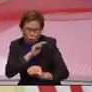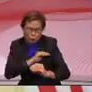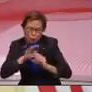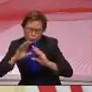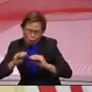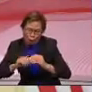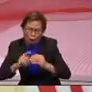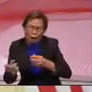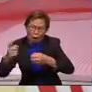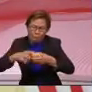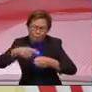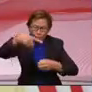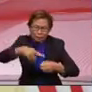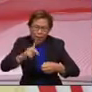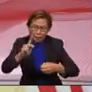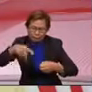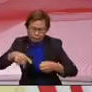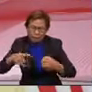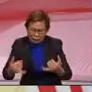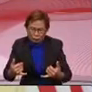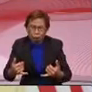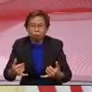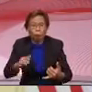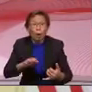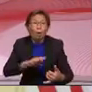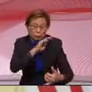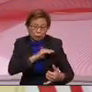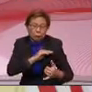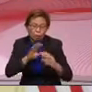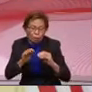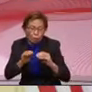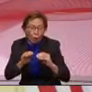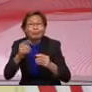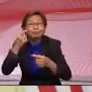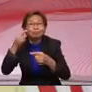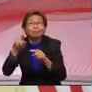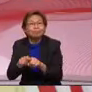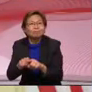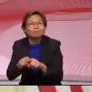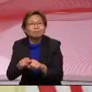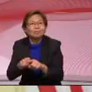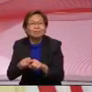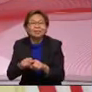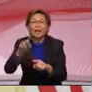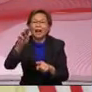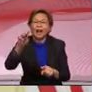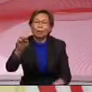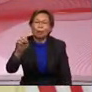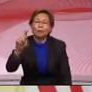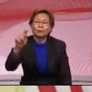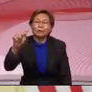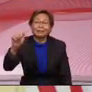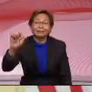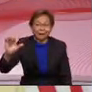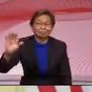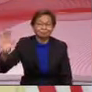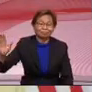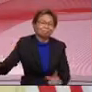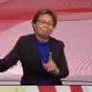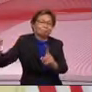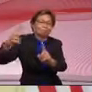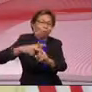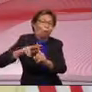mengenai pelaksanaan PKP hari ini bersetuju dengan permohonan Kementerian Pelancongan Seni dan Budaya